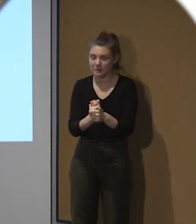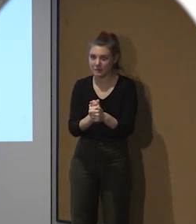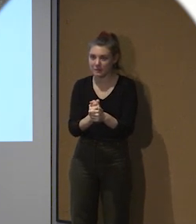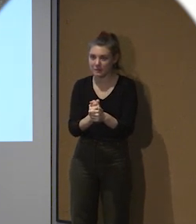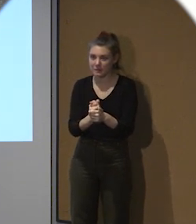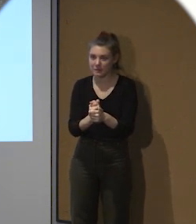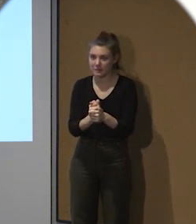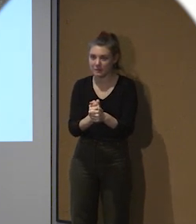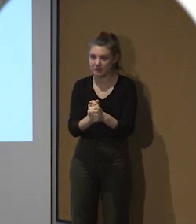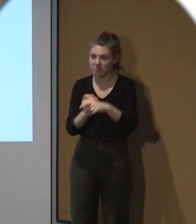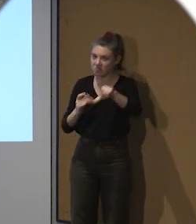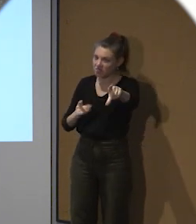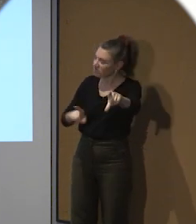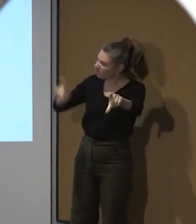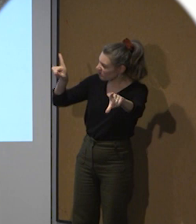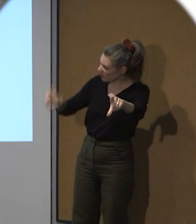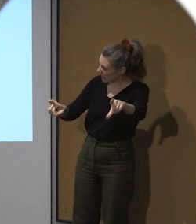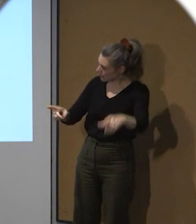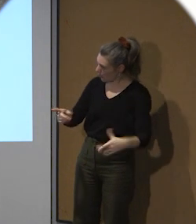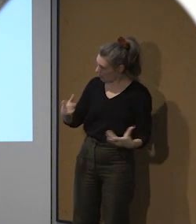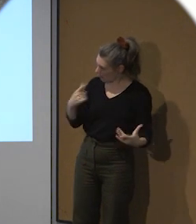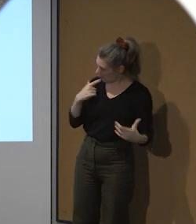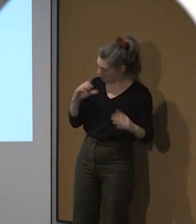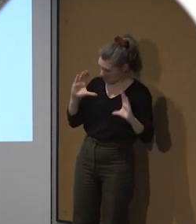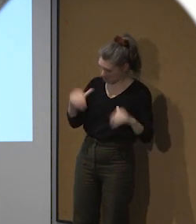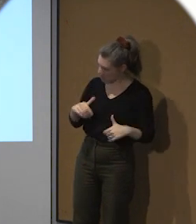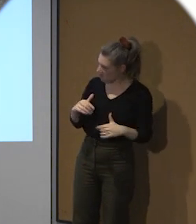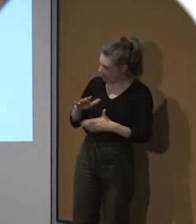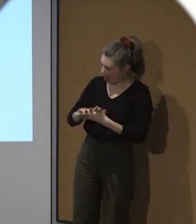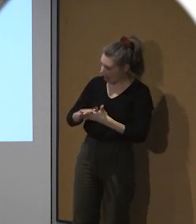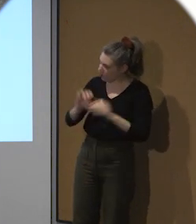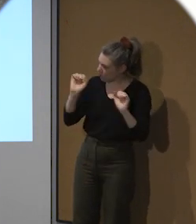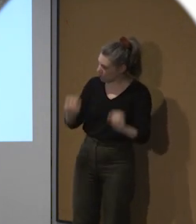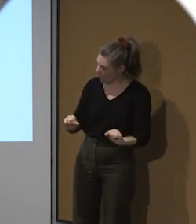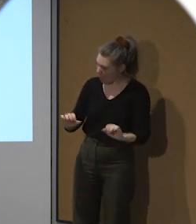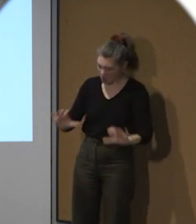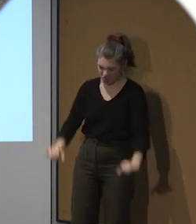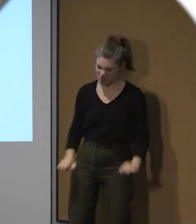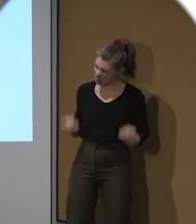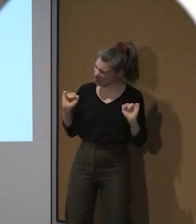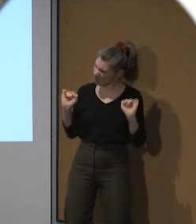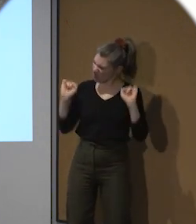On peut soulever de la fonte à n'importe quel âge alors ? Une question. On peut, sous réserve d'une technique